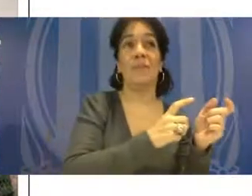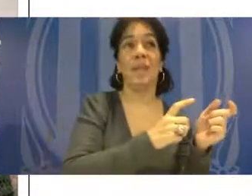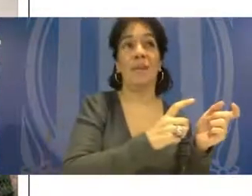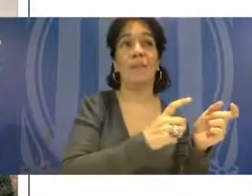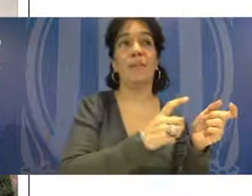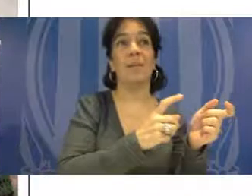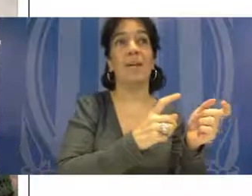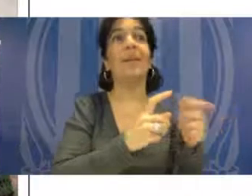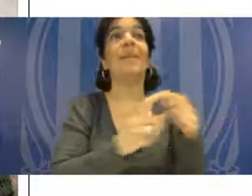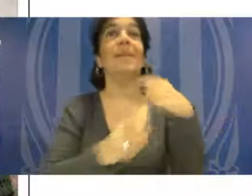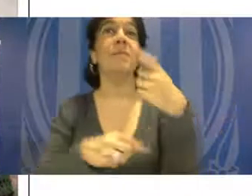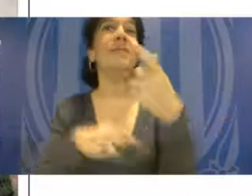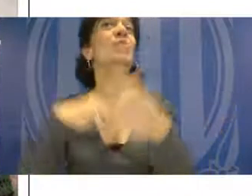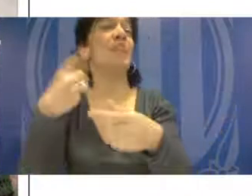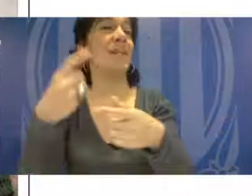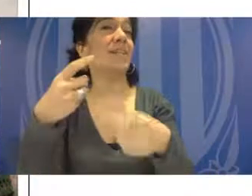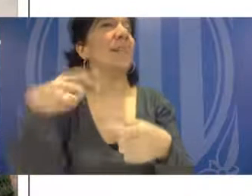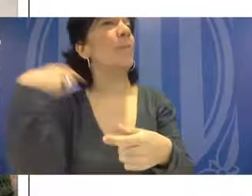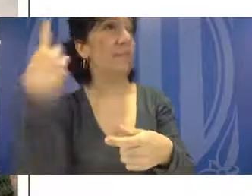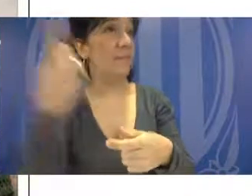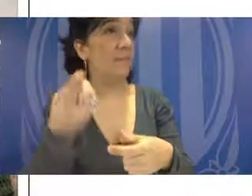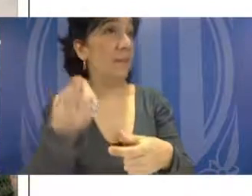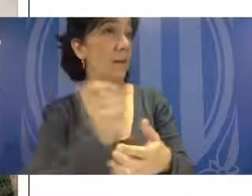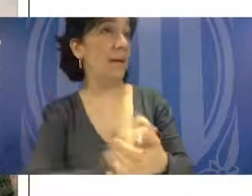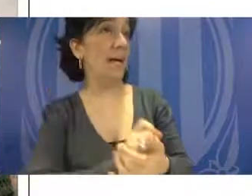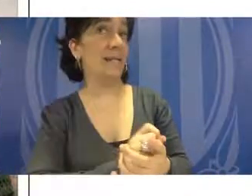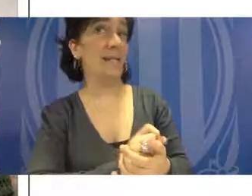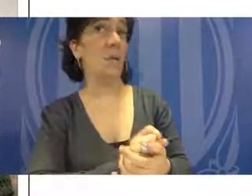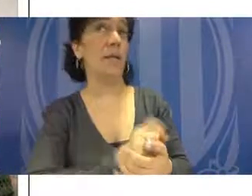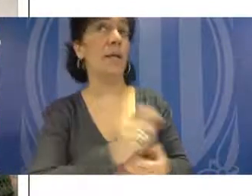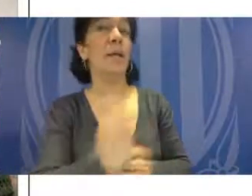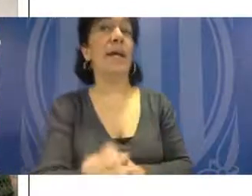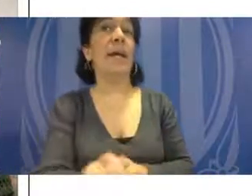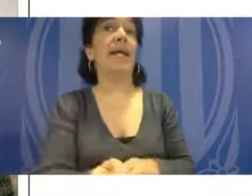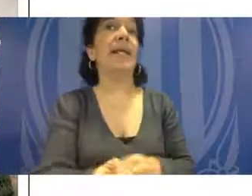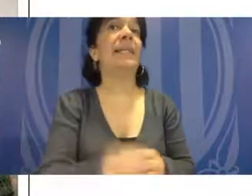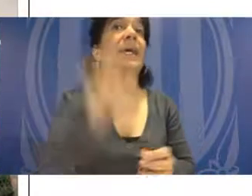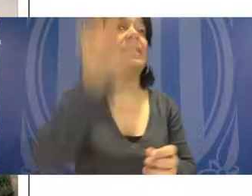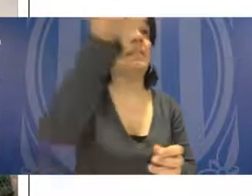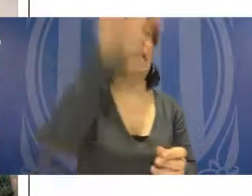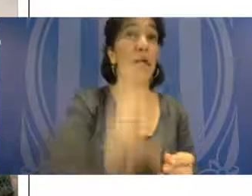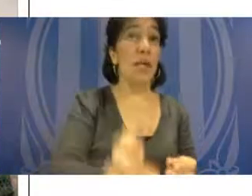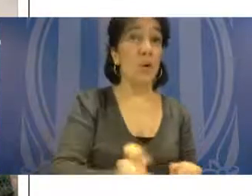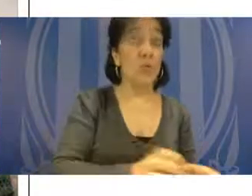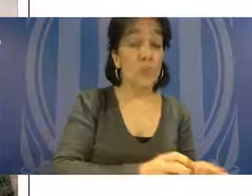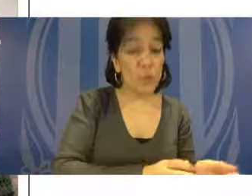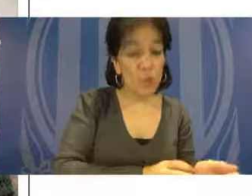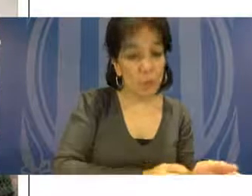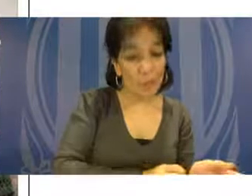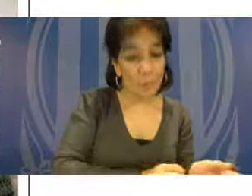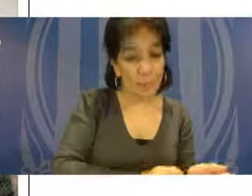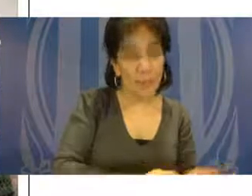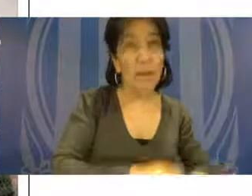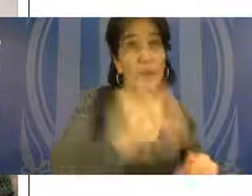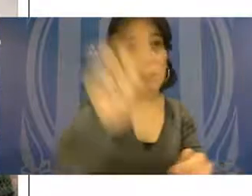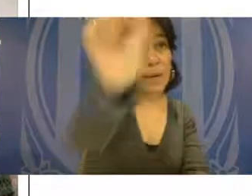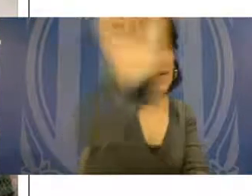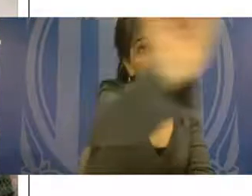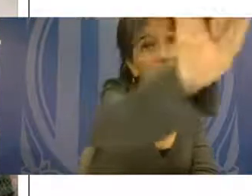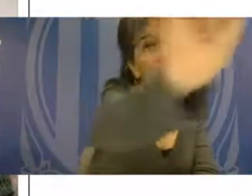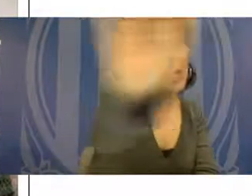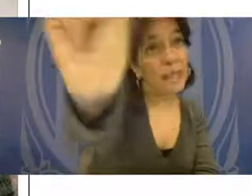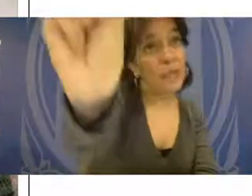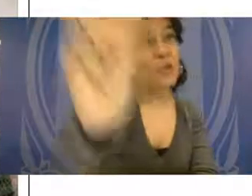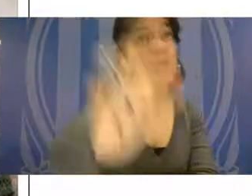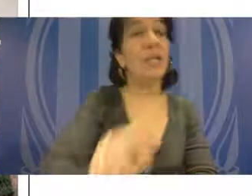què hem fet el cap de setmana i que també ens suggereixi què podem fer el següent. En aquest cas, us mostro també, veureu que hi ha